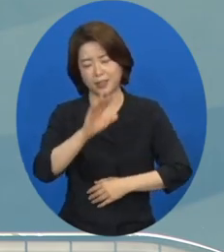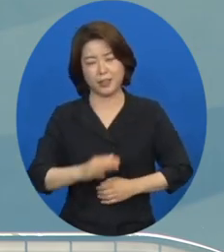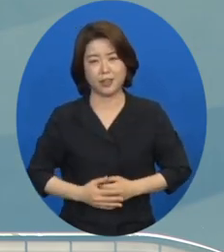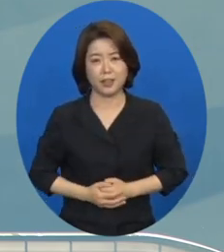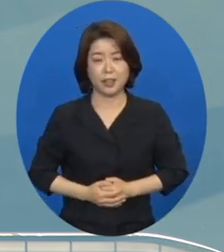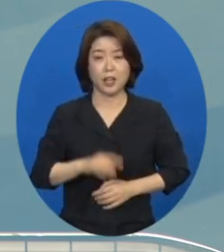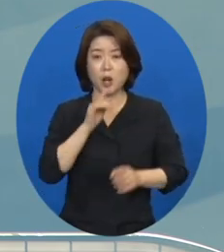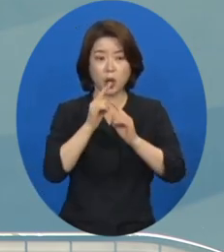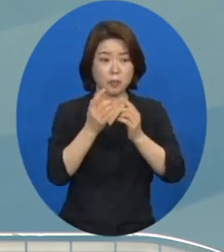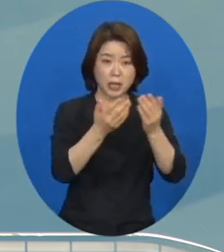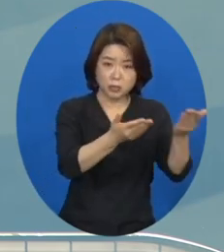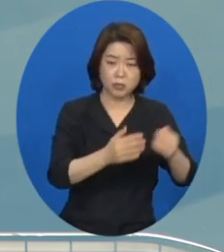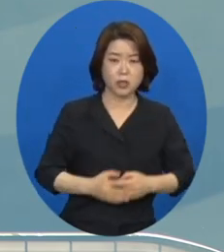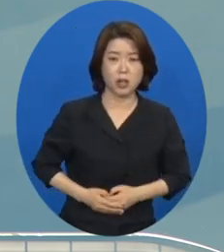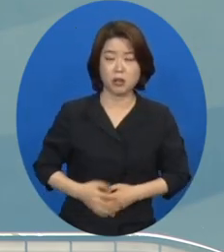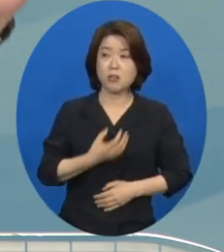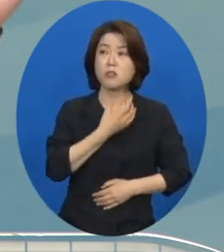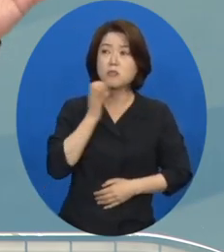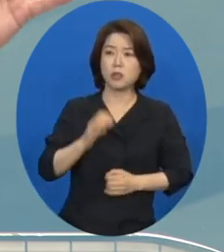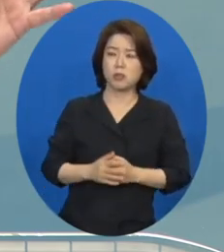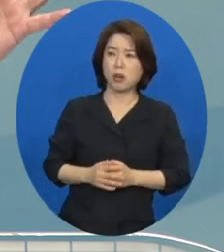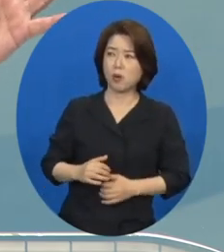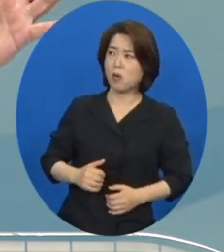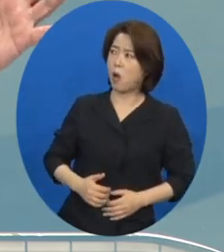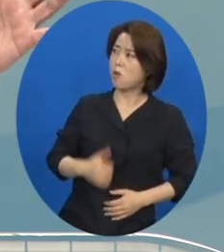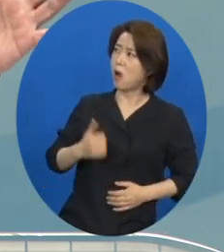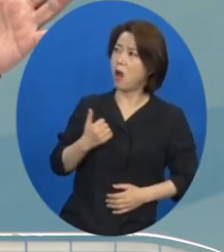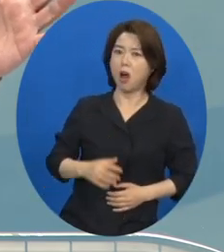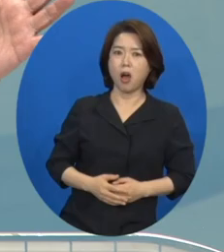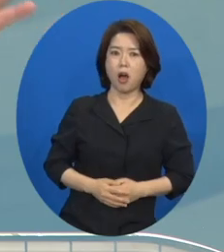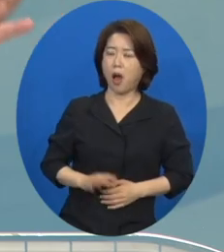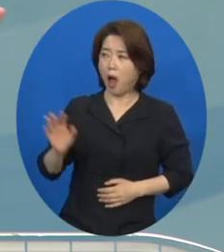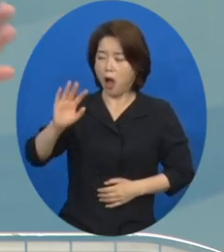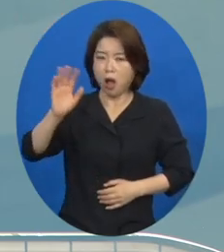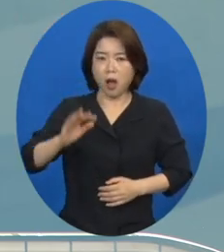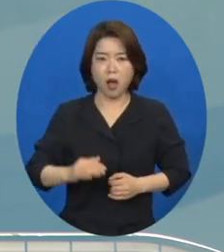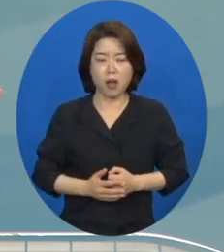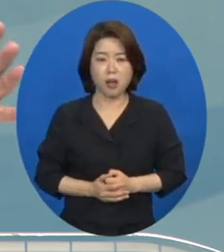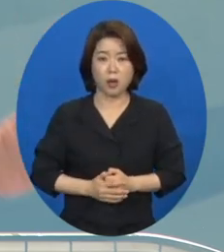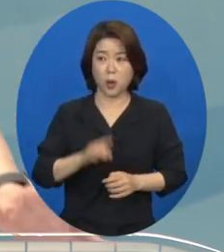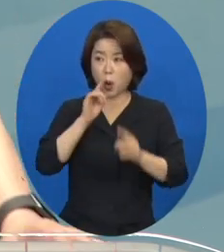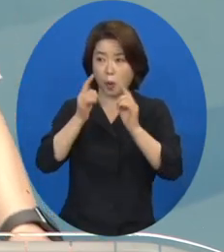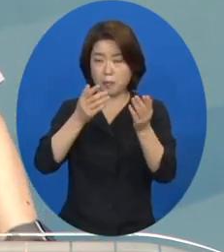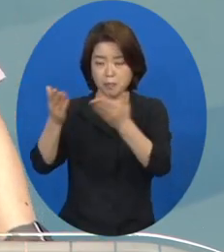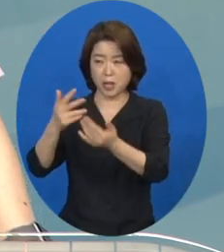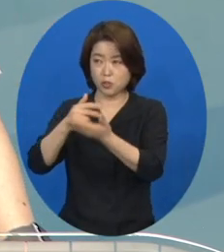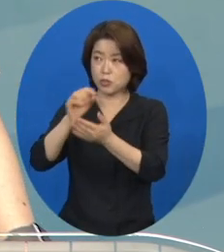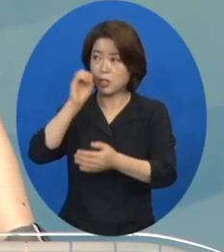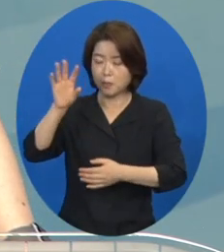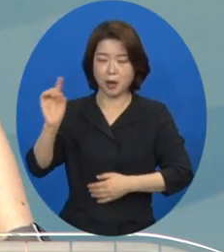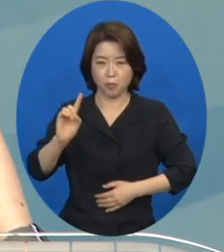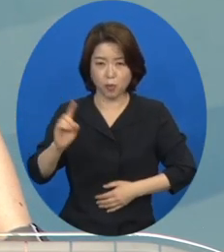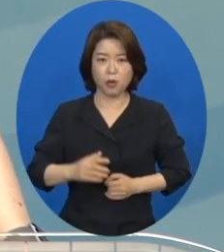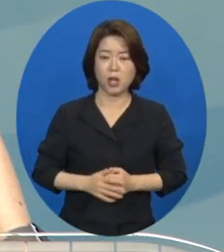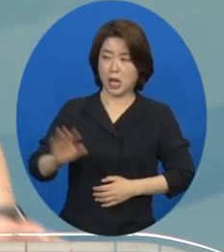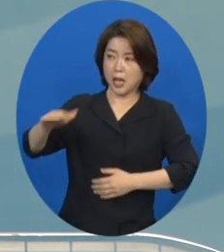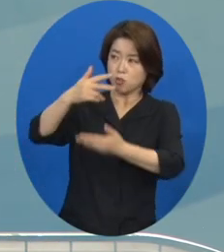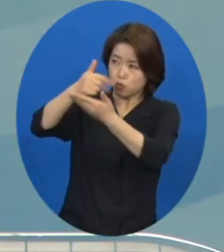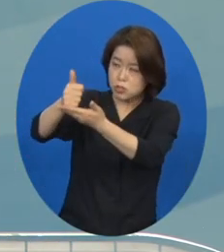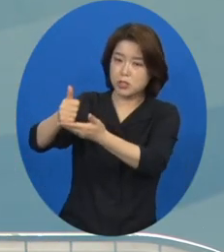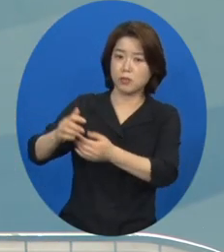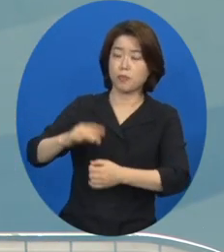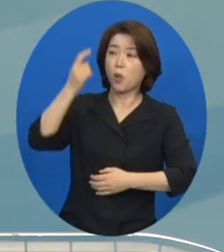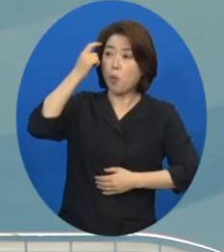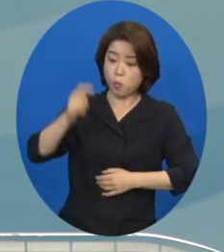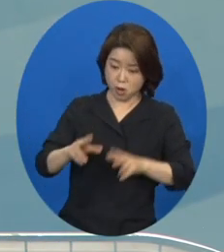그렇게 말씀하실 때 베드로가 막 확 흥분을 합니다. 그리고 이렇게 주님께 말씀을 드려요. 주님,